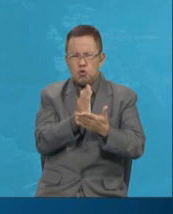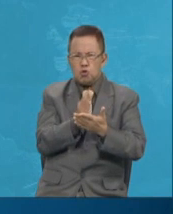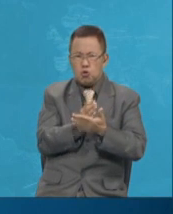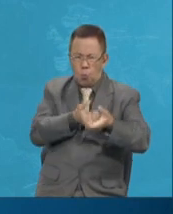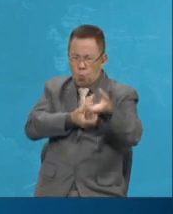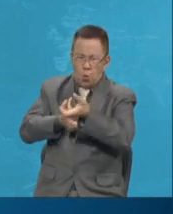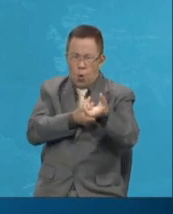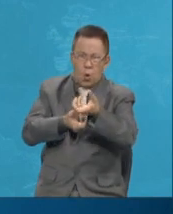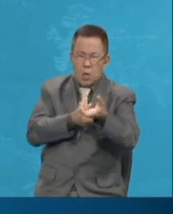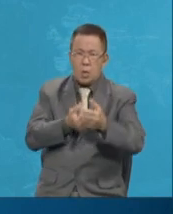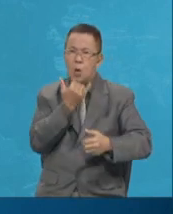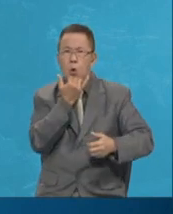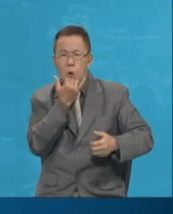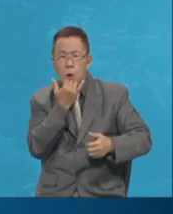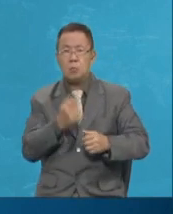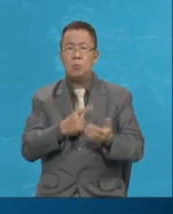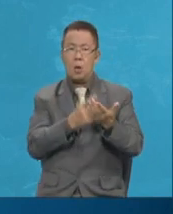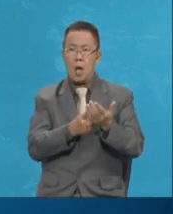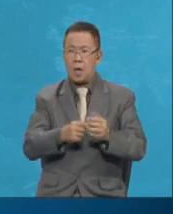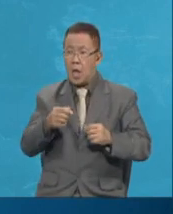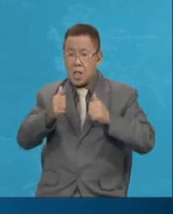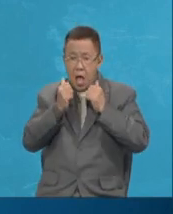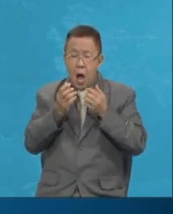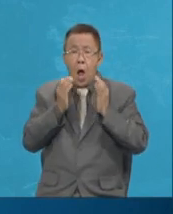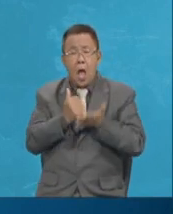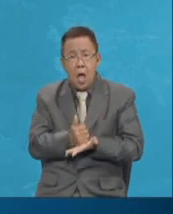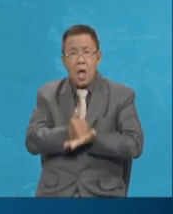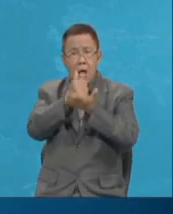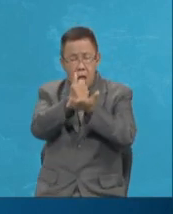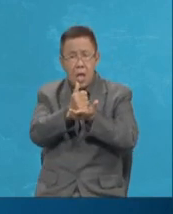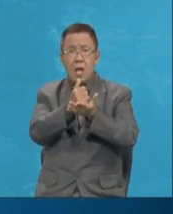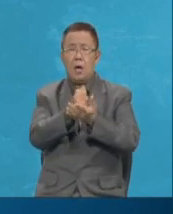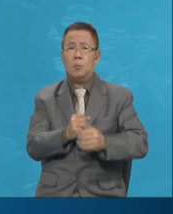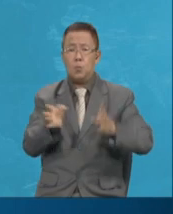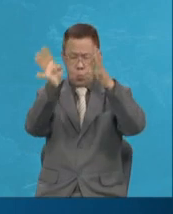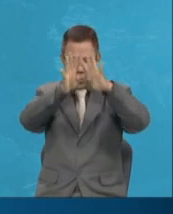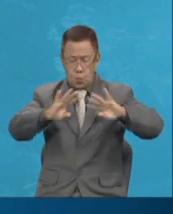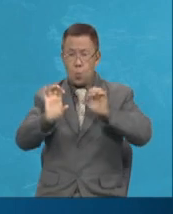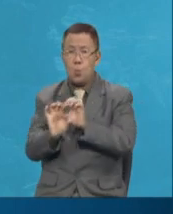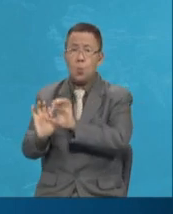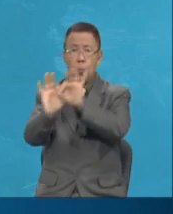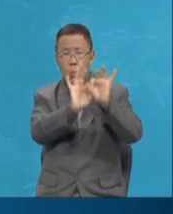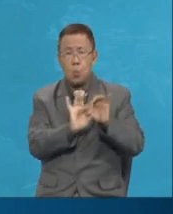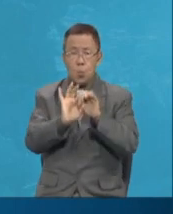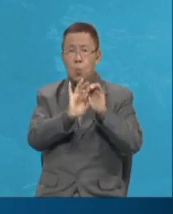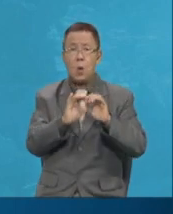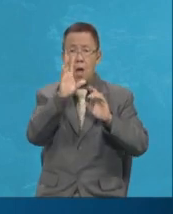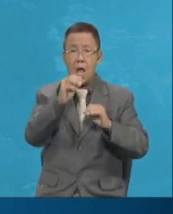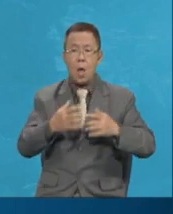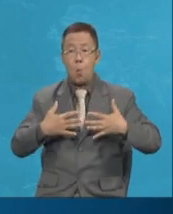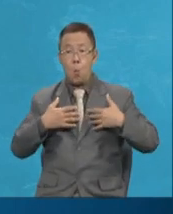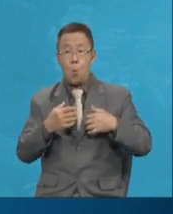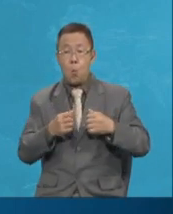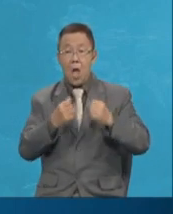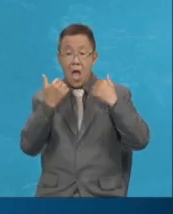kehidupan liar sesi seumpamanya diharap dapat melaksanakan rancangan tindakan ASEAN Cooperation on size and White